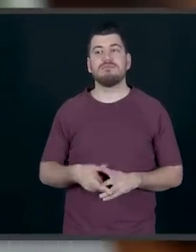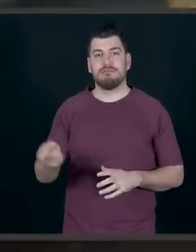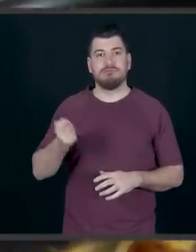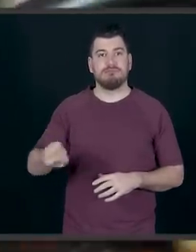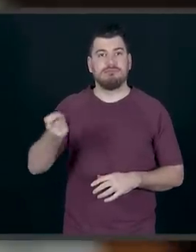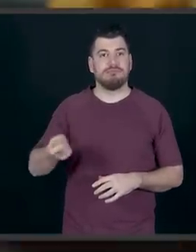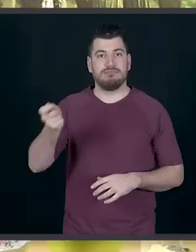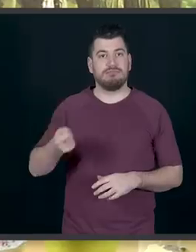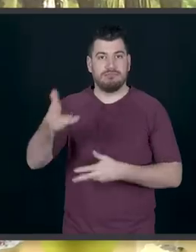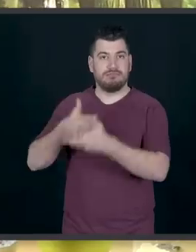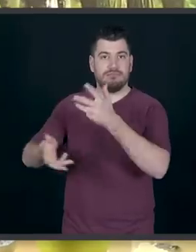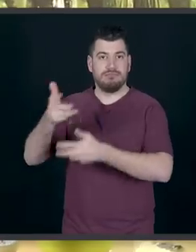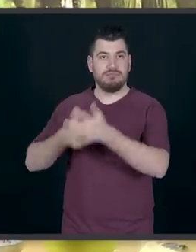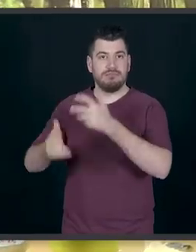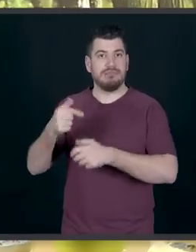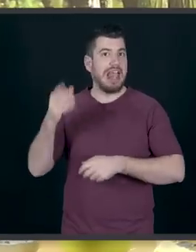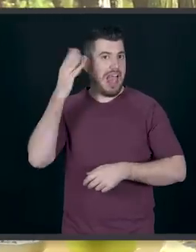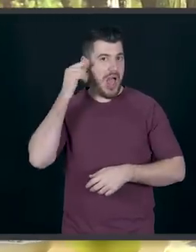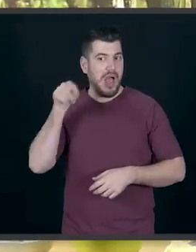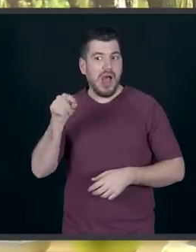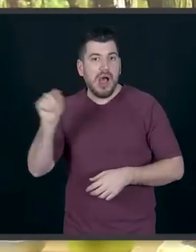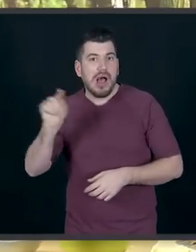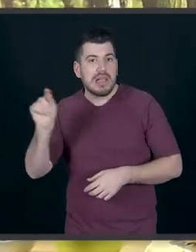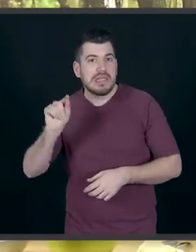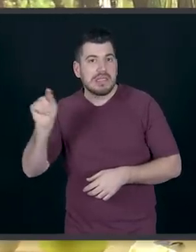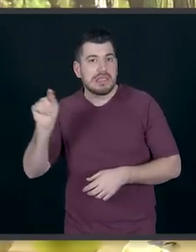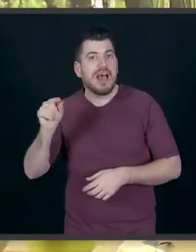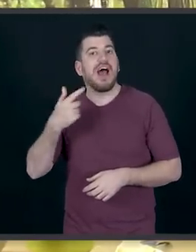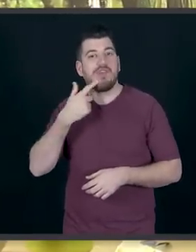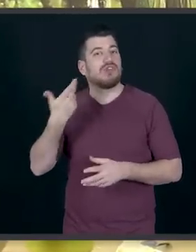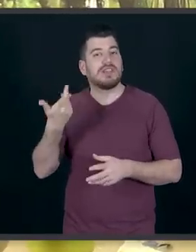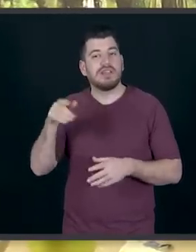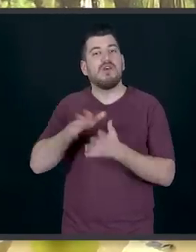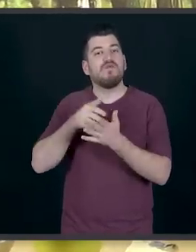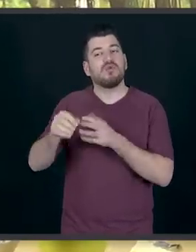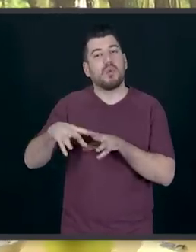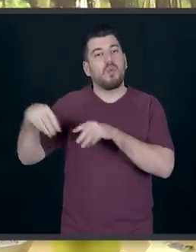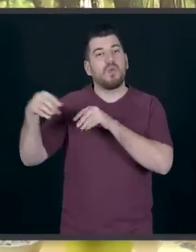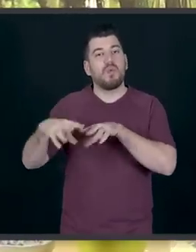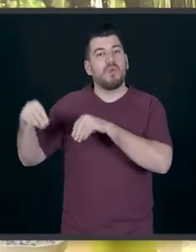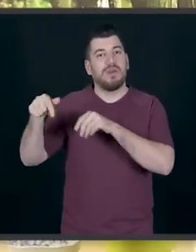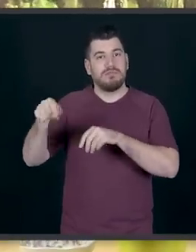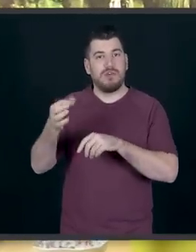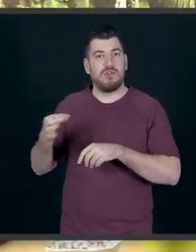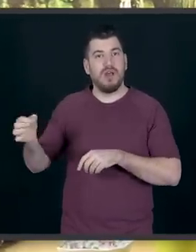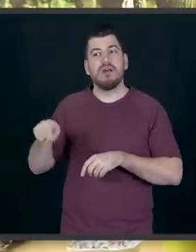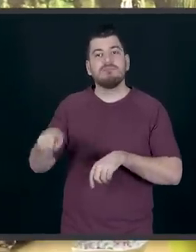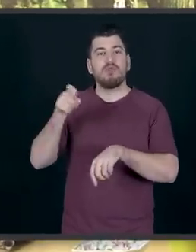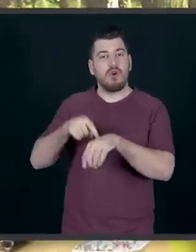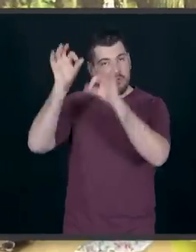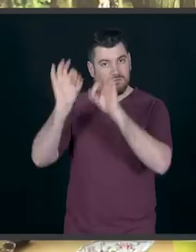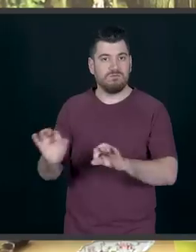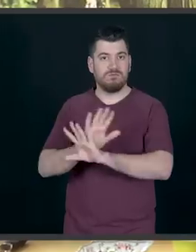Ανακατεύω τα κρουτών. Και ακούστε το θόρυβο, το κοτόπουλό μας είναι έτοιμο. Ακριβώς στον χρόνο που